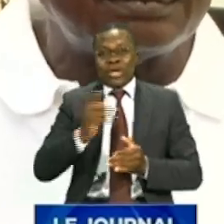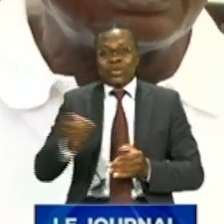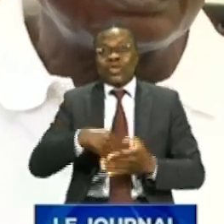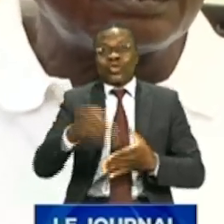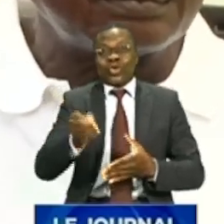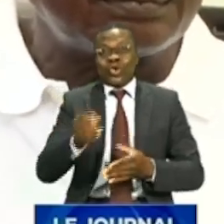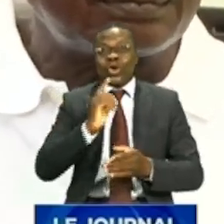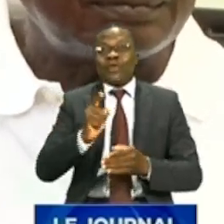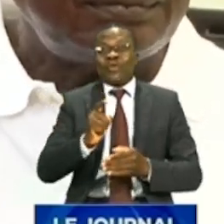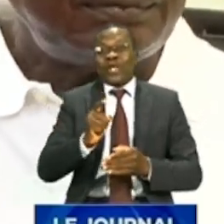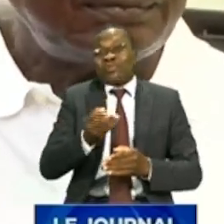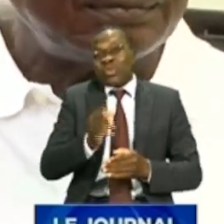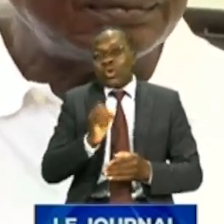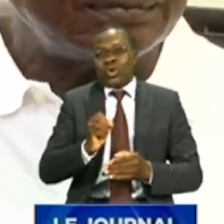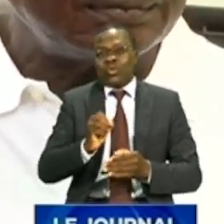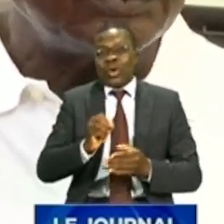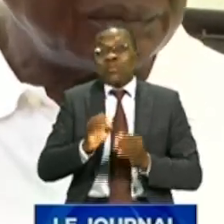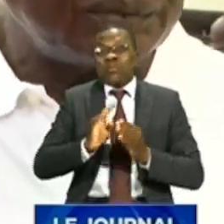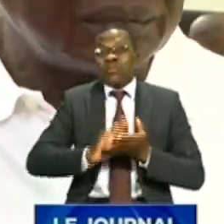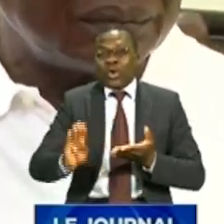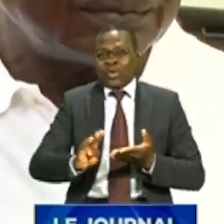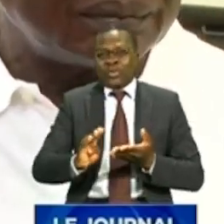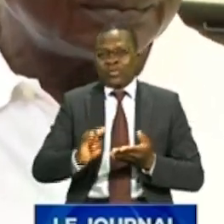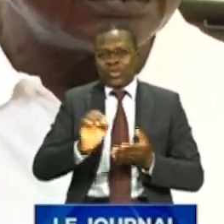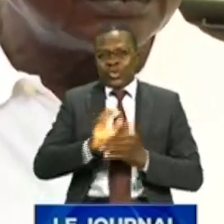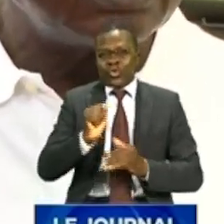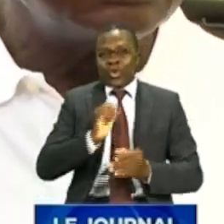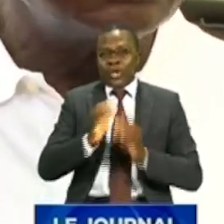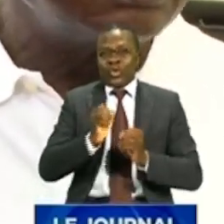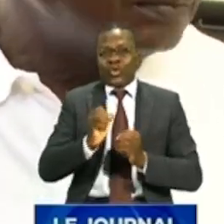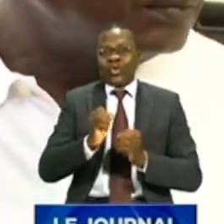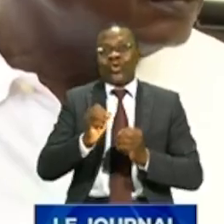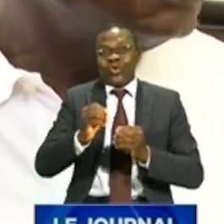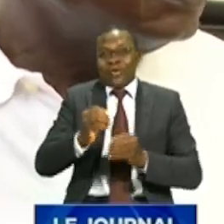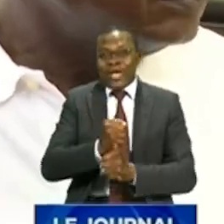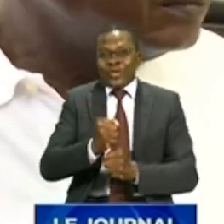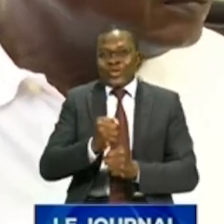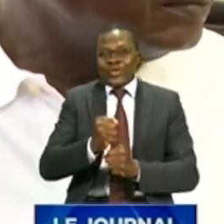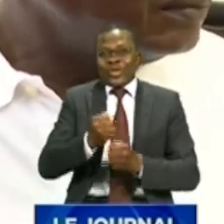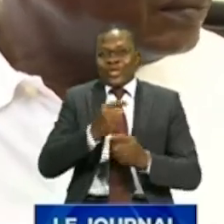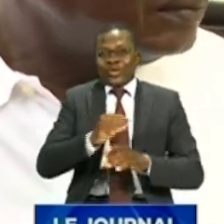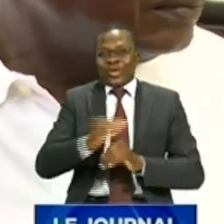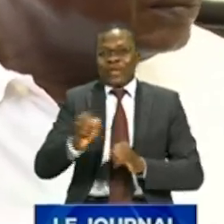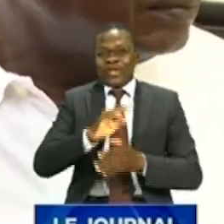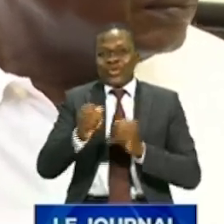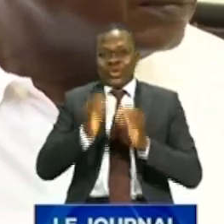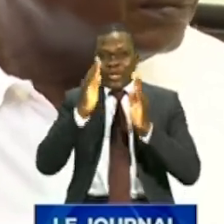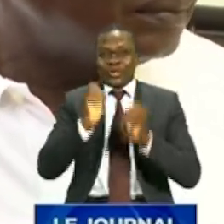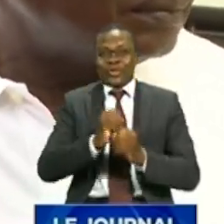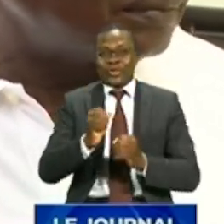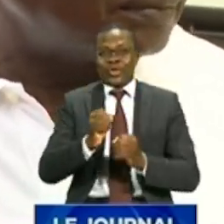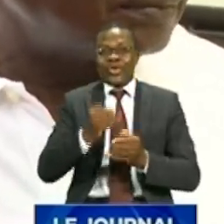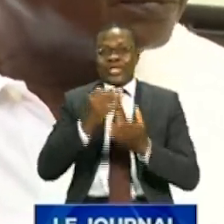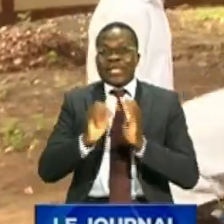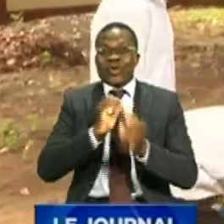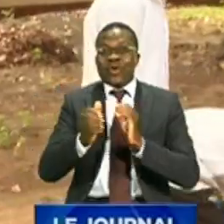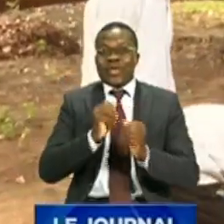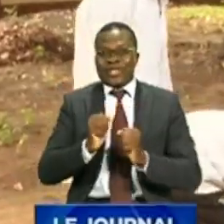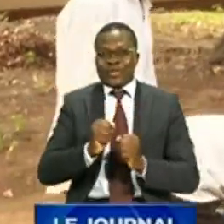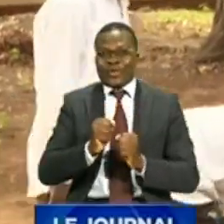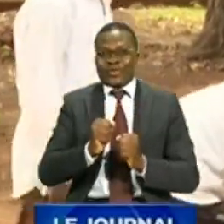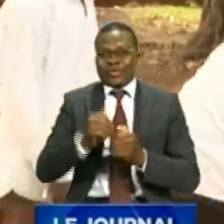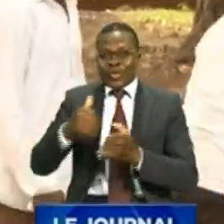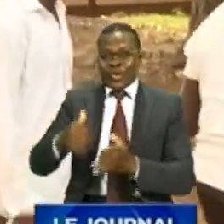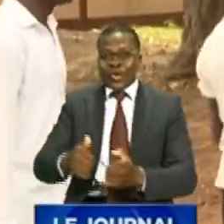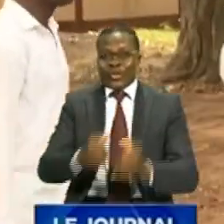aussi, il faut rendre au moins le dehors aussi propre. Donc je pense que le concours, on va résumer en quelques minutes, si on l'a lancé, tout le monde a suivi que c'est une compétition. Un